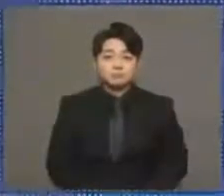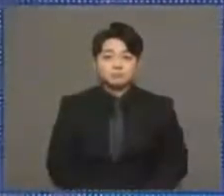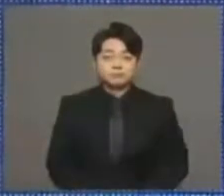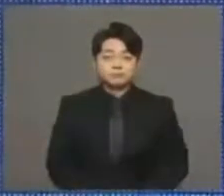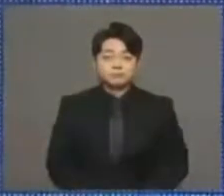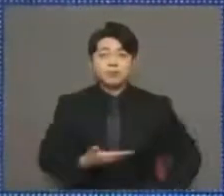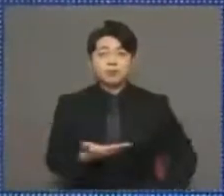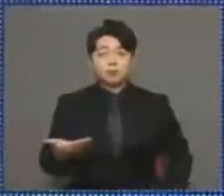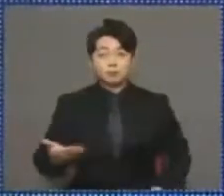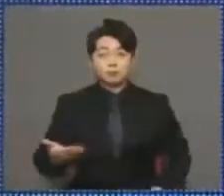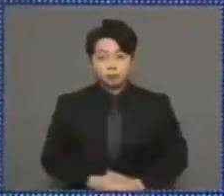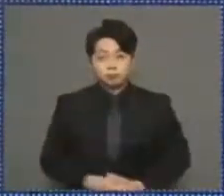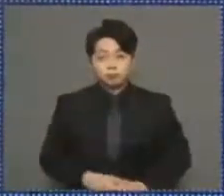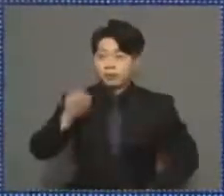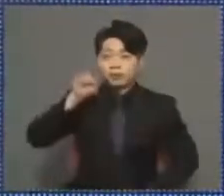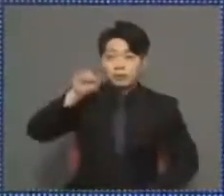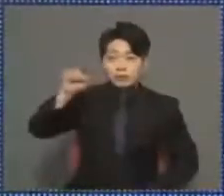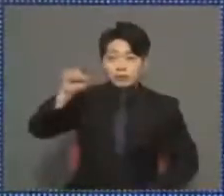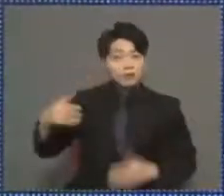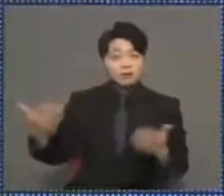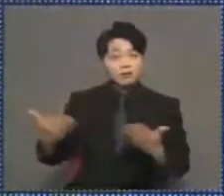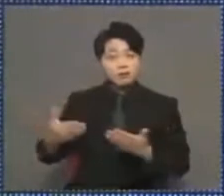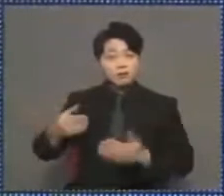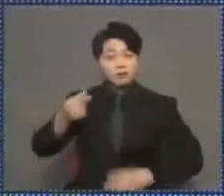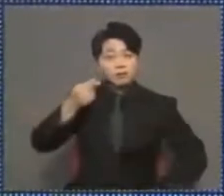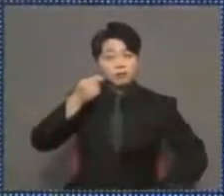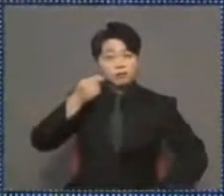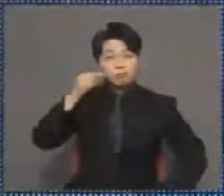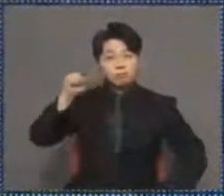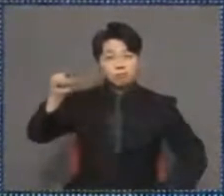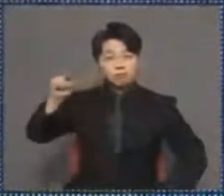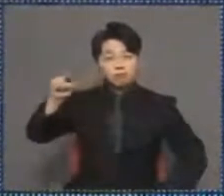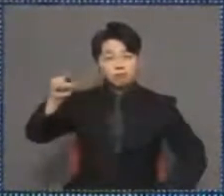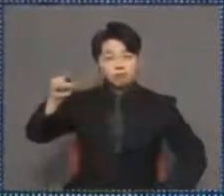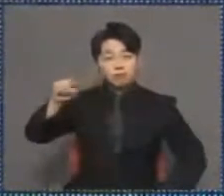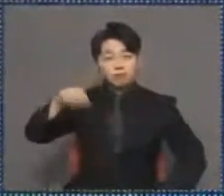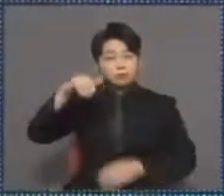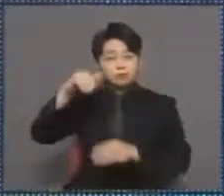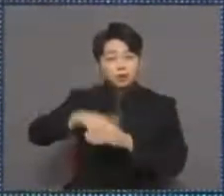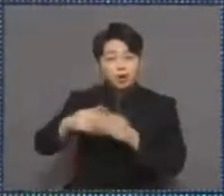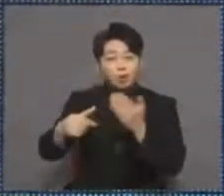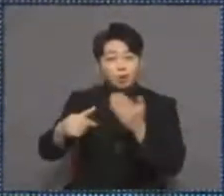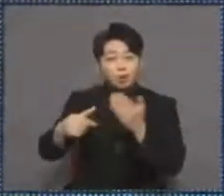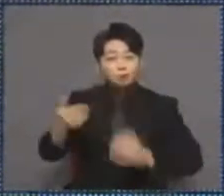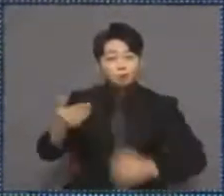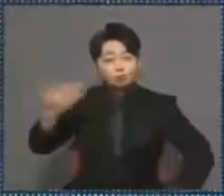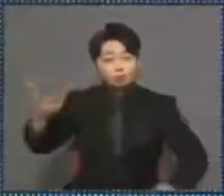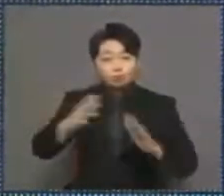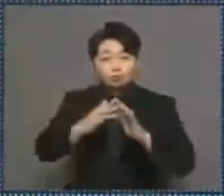여러분, 이런 무능한 윤석열 정권 뽑은 국민 원망할 수 있습니까?